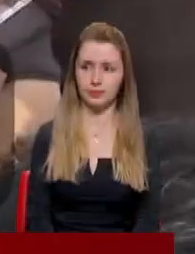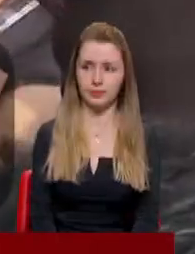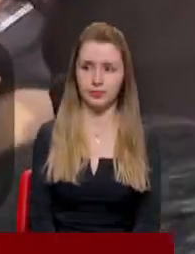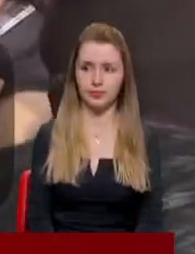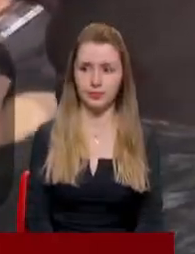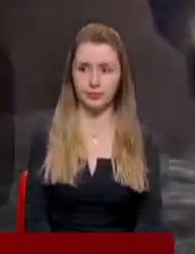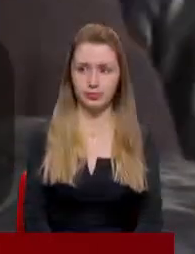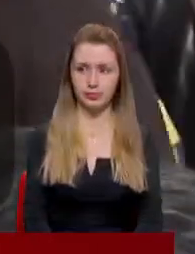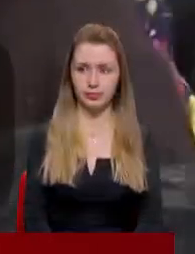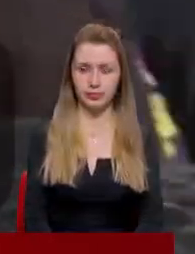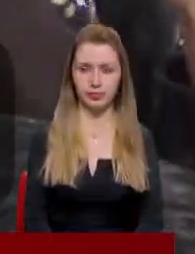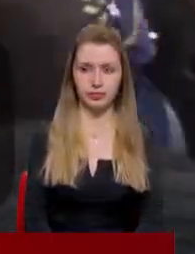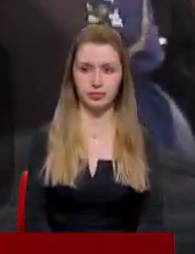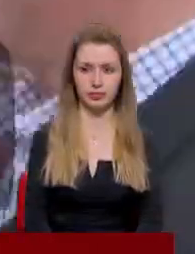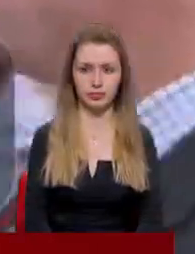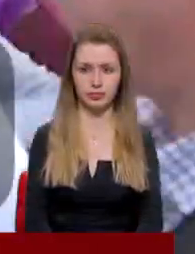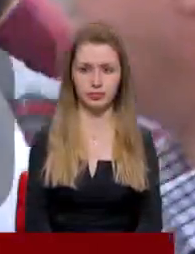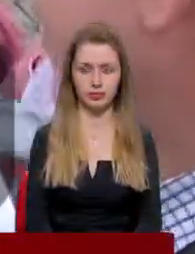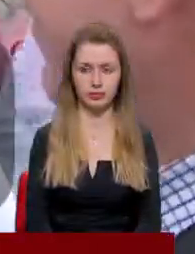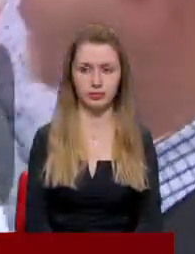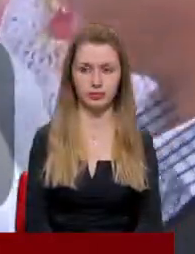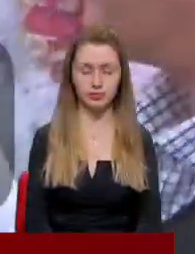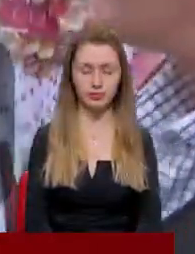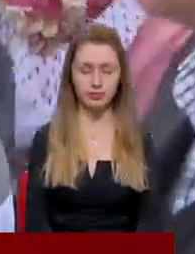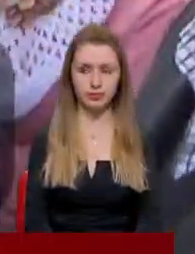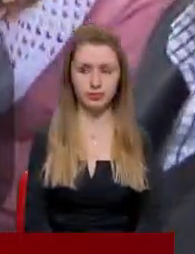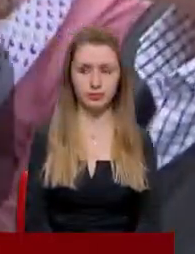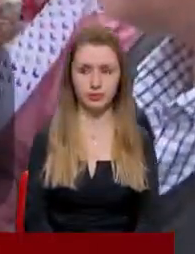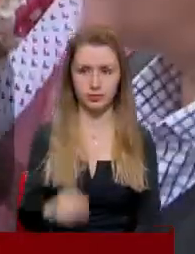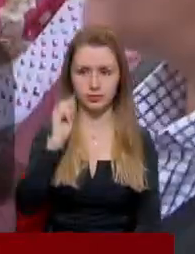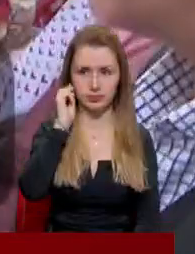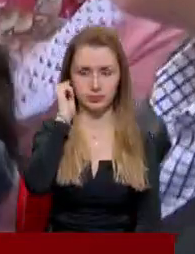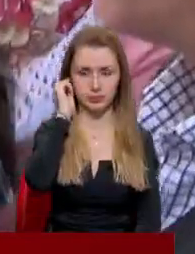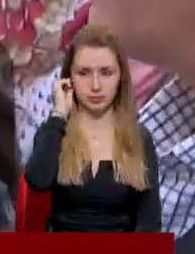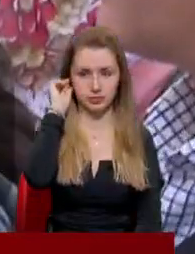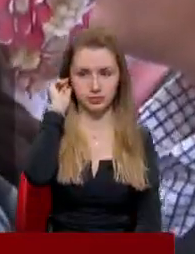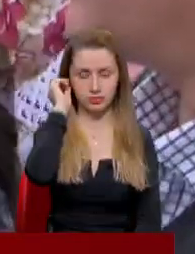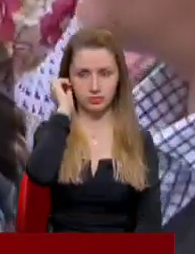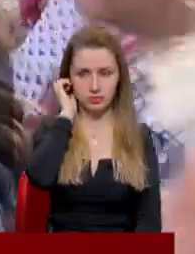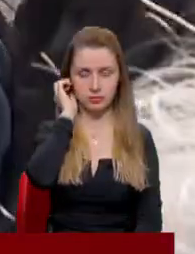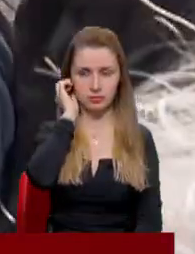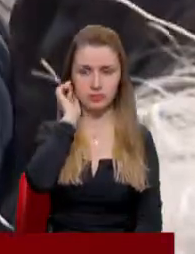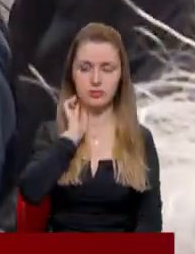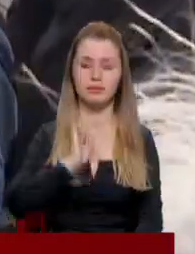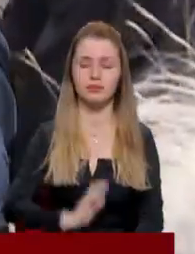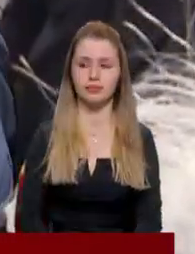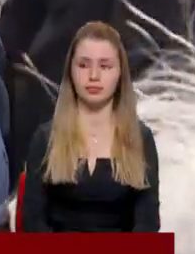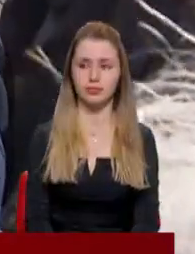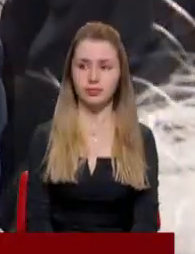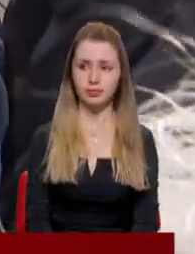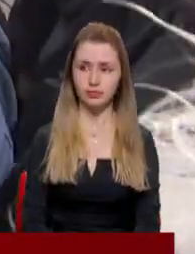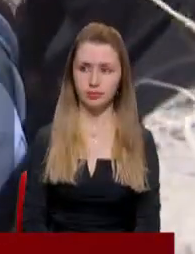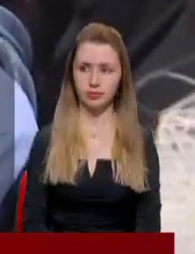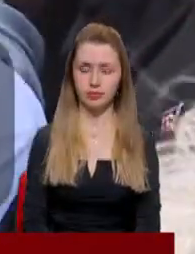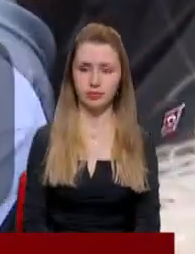Hallediyorum. Söz mü? Söz. Şimdi kuracak. Bizim ev sahibi bizi evden çıkaracak. Başka bir çiftlerimiz yok. En azından eşyalarımızı bir